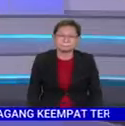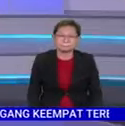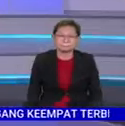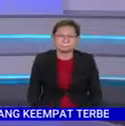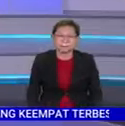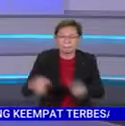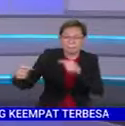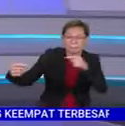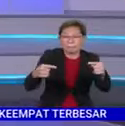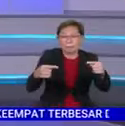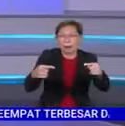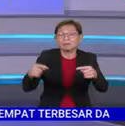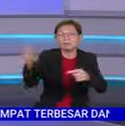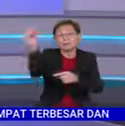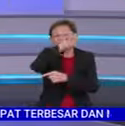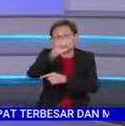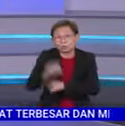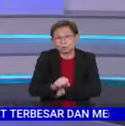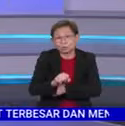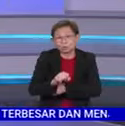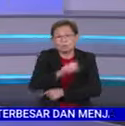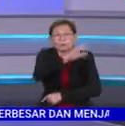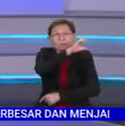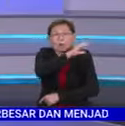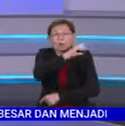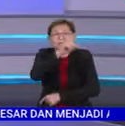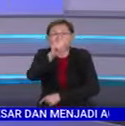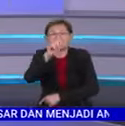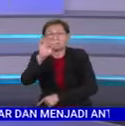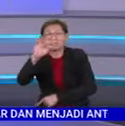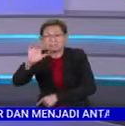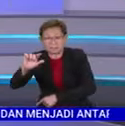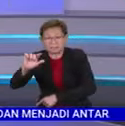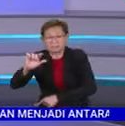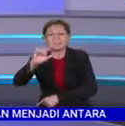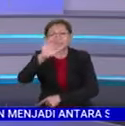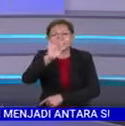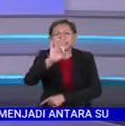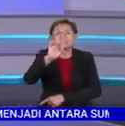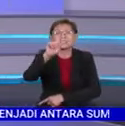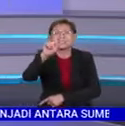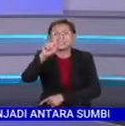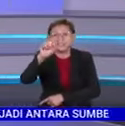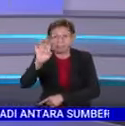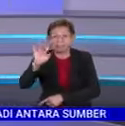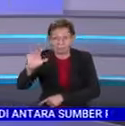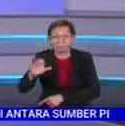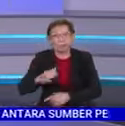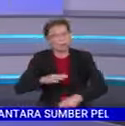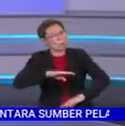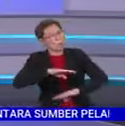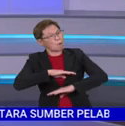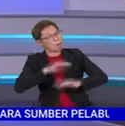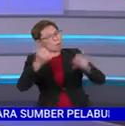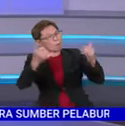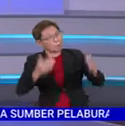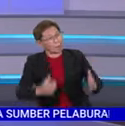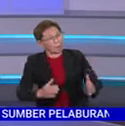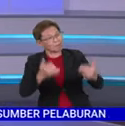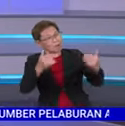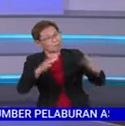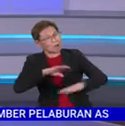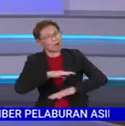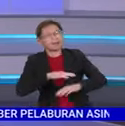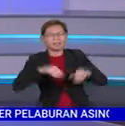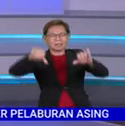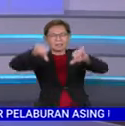Berkembangan Liga Super, Ketua Jurulatih Terengganu FC TFC, Nafusi Zain tetap berpuas hati dengan prestasi anak buahnya meskipun tewas 1-2